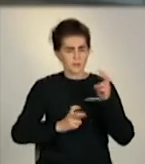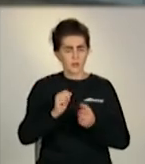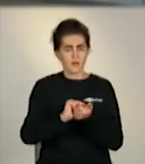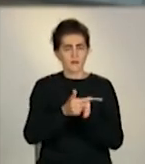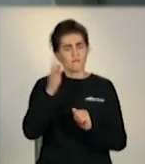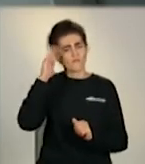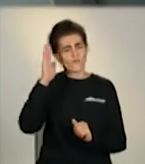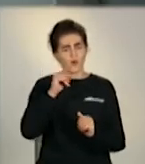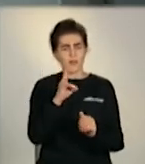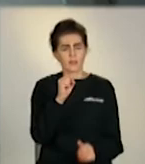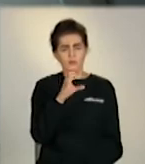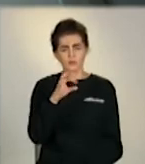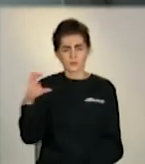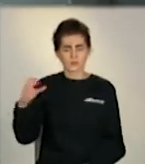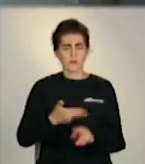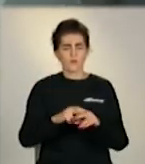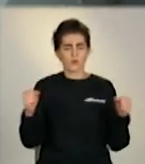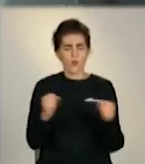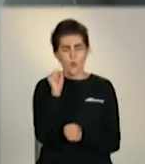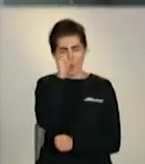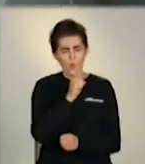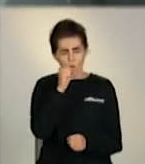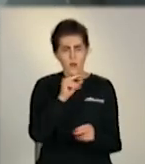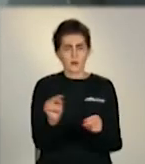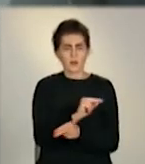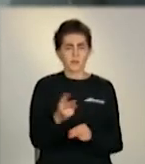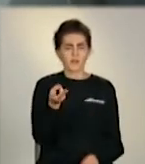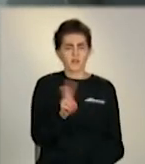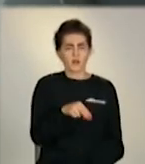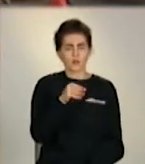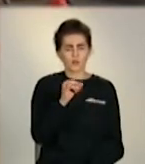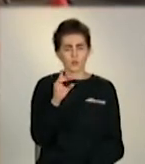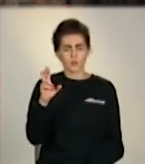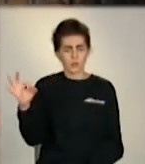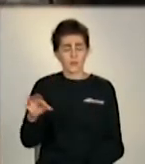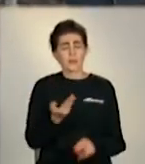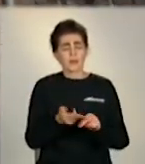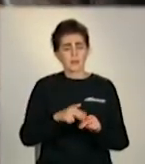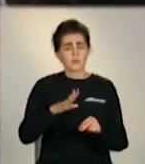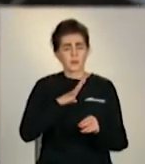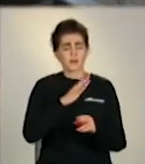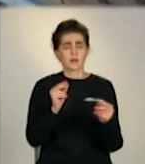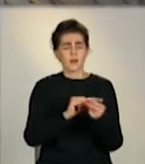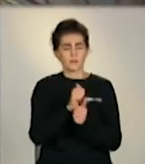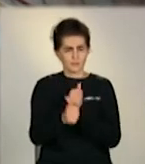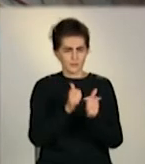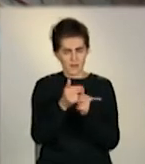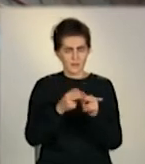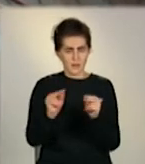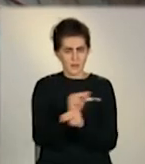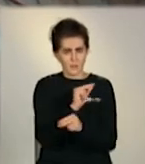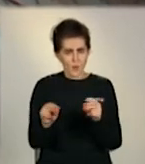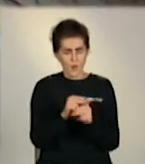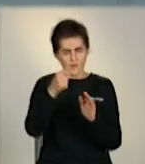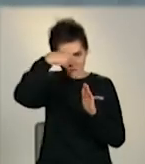водяний насос системи азотного охолодження, відремонтували два турбодетандери. Також демонтували ізоляцію блоку, оновили